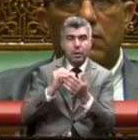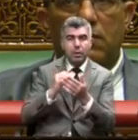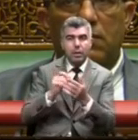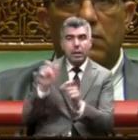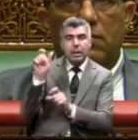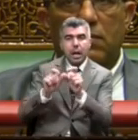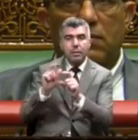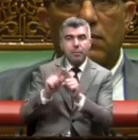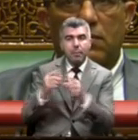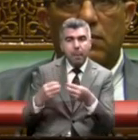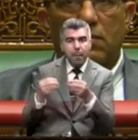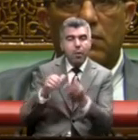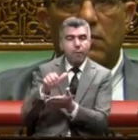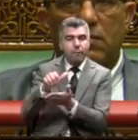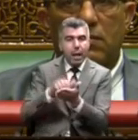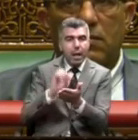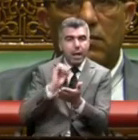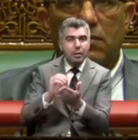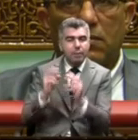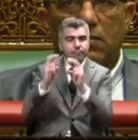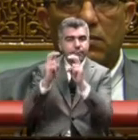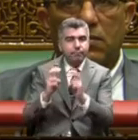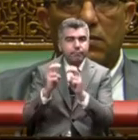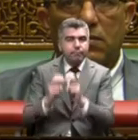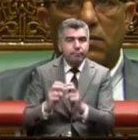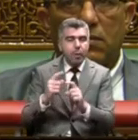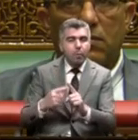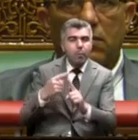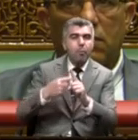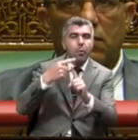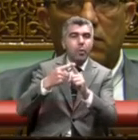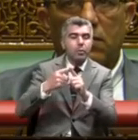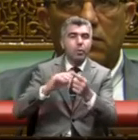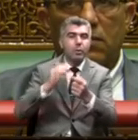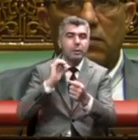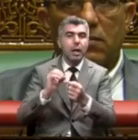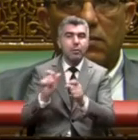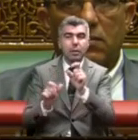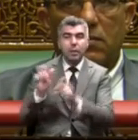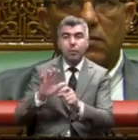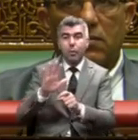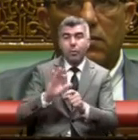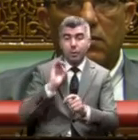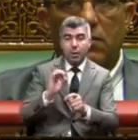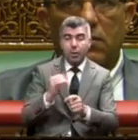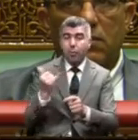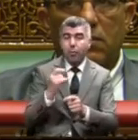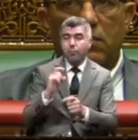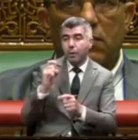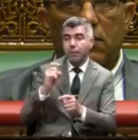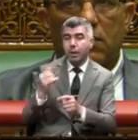المواد والسلع الزراعيه الامر الذي ادى الى تزايد المطالب الاجتماعيه خاصه تلك المرتبطه بتحسين الدخل